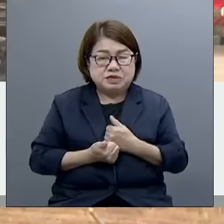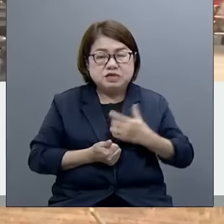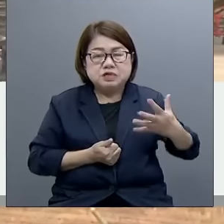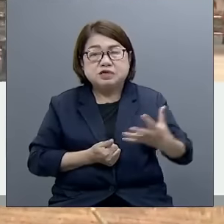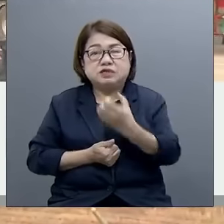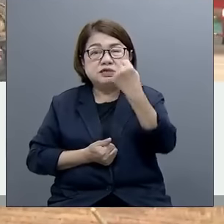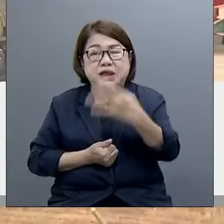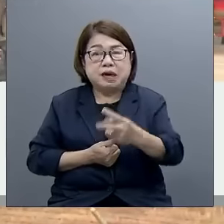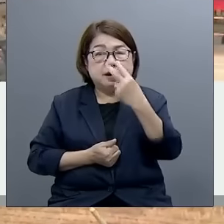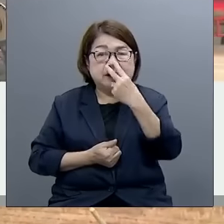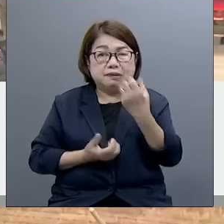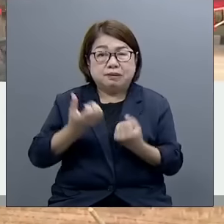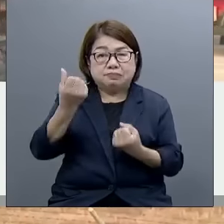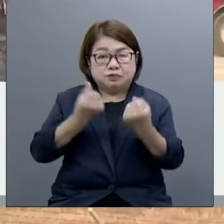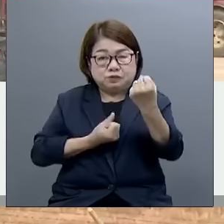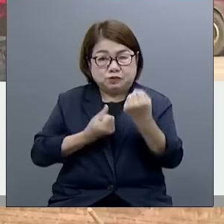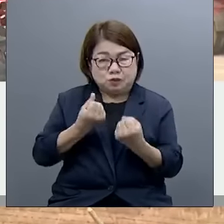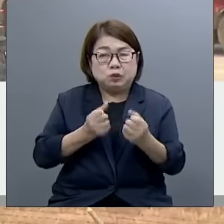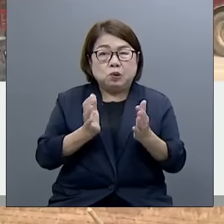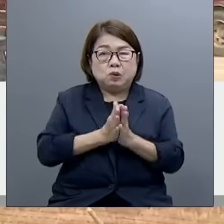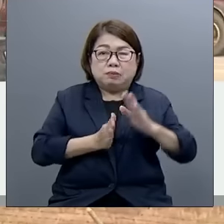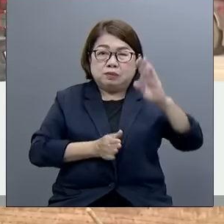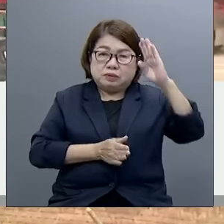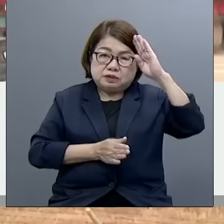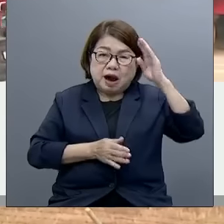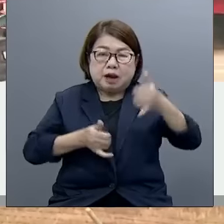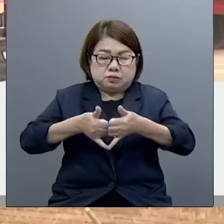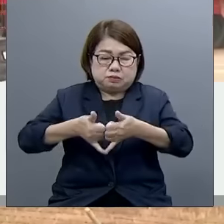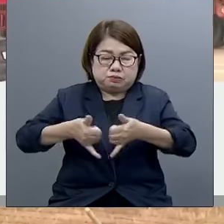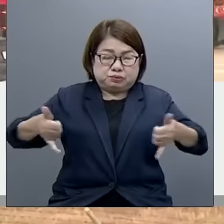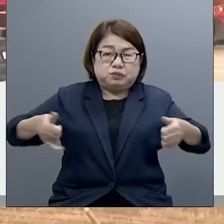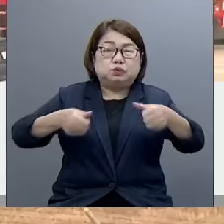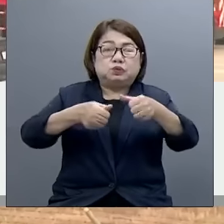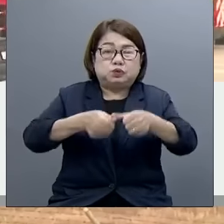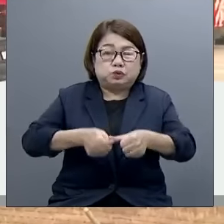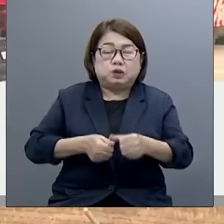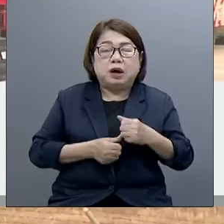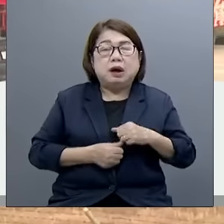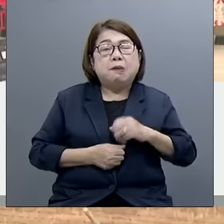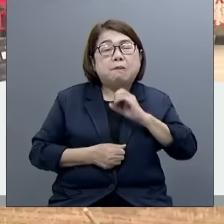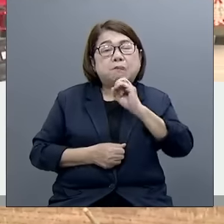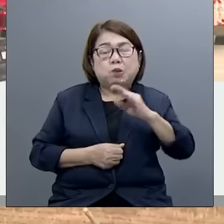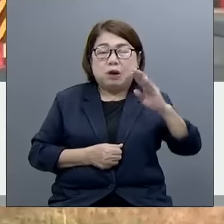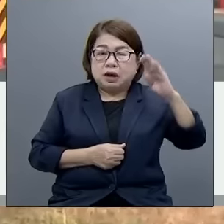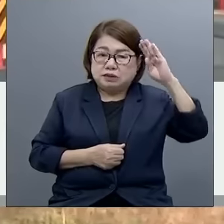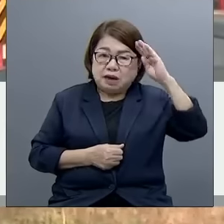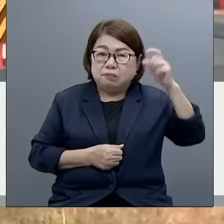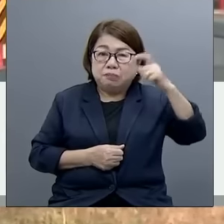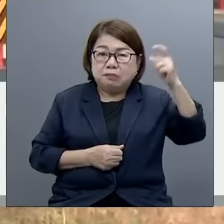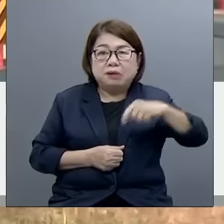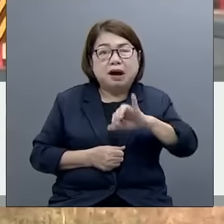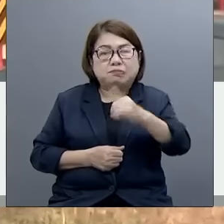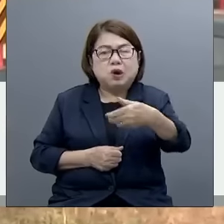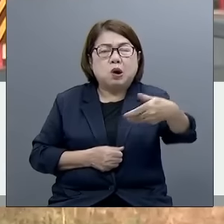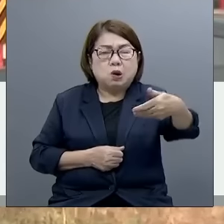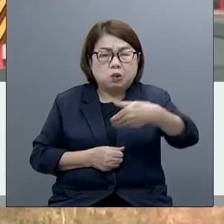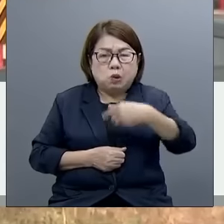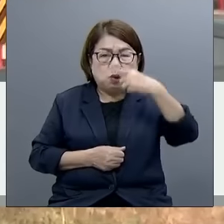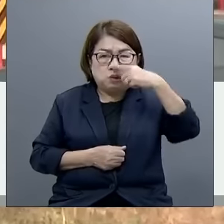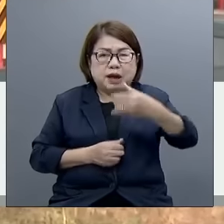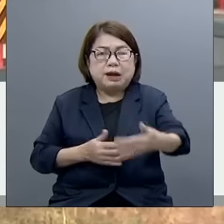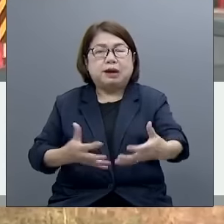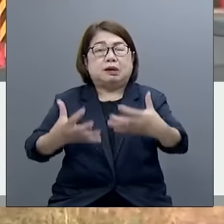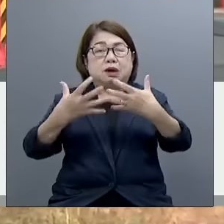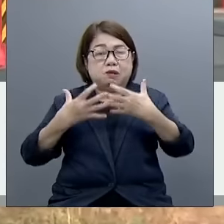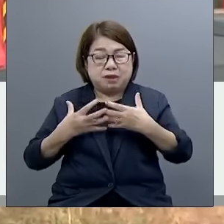ก็กำลังทหารจำนวนหนึ่งวางตลอดแนวนะครับมีรายงานว่าทหารเมียนมาอาจจะขอเข้าพื้นที่ฝั่งไทยบริเวณนี้นะครับ